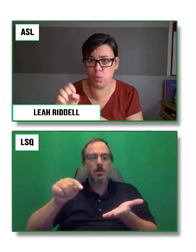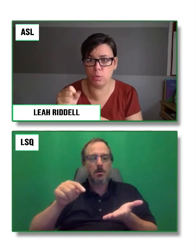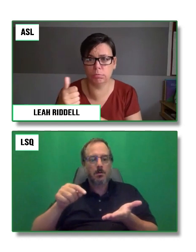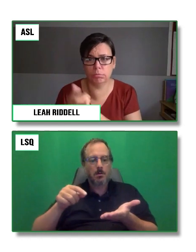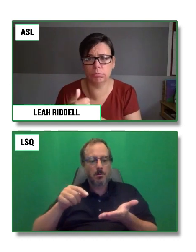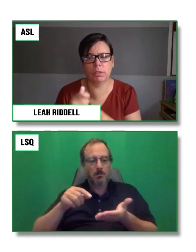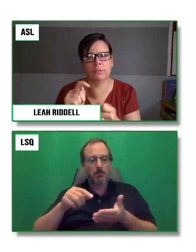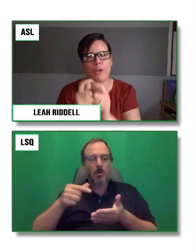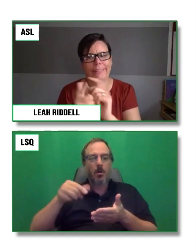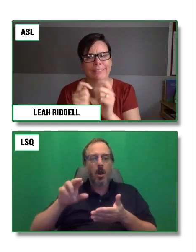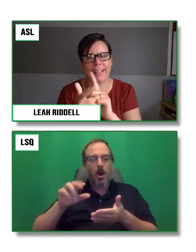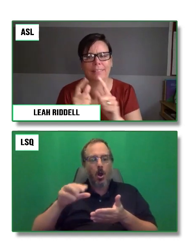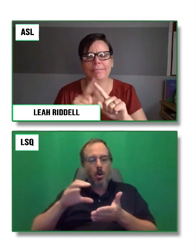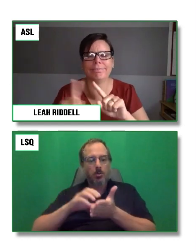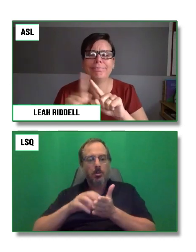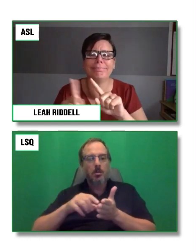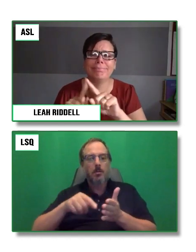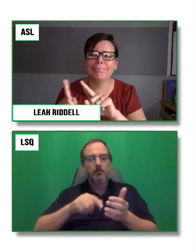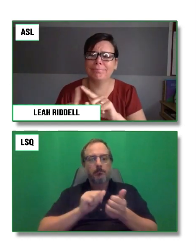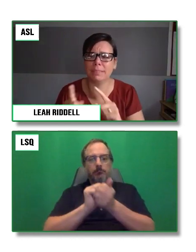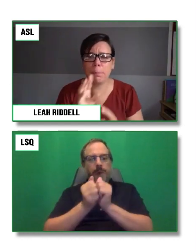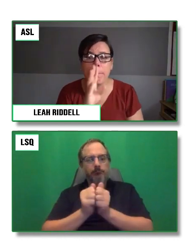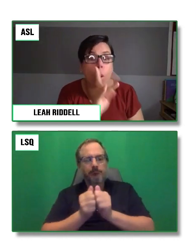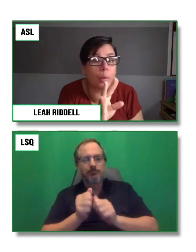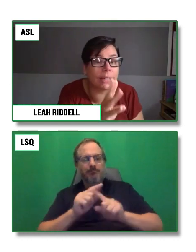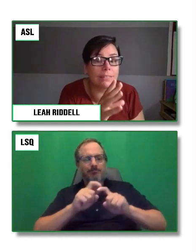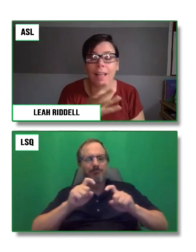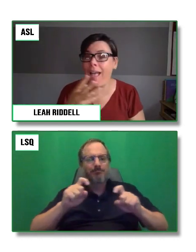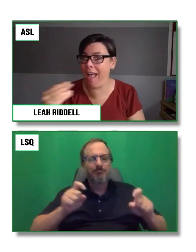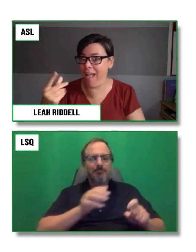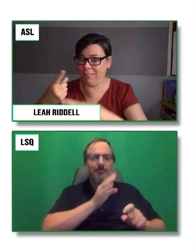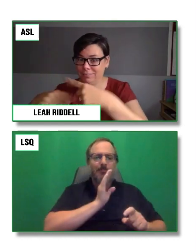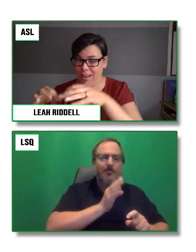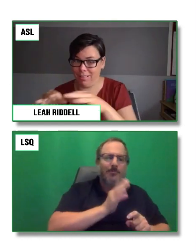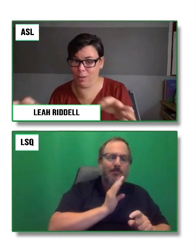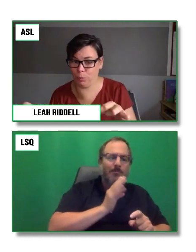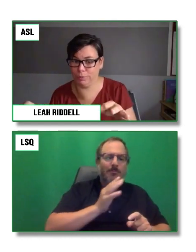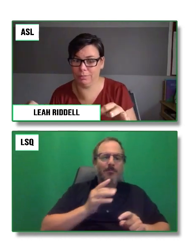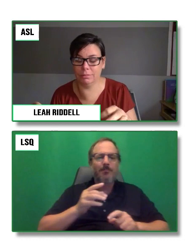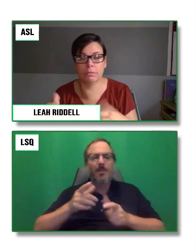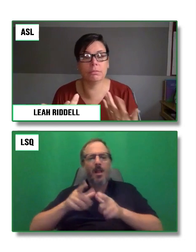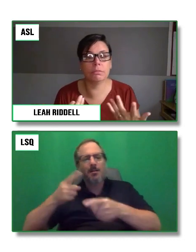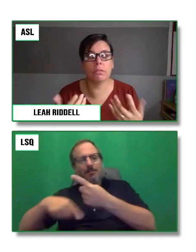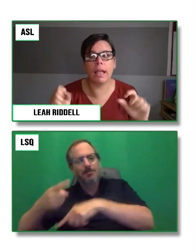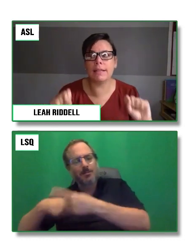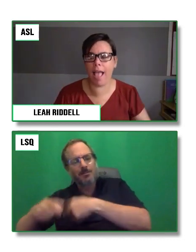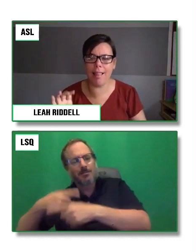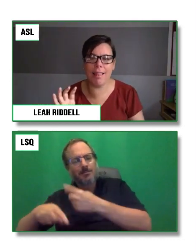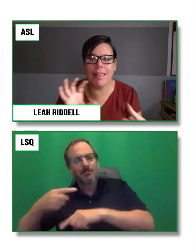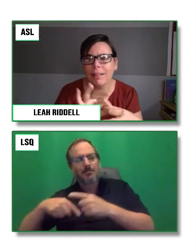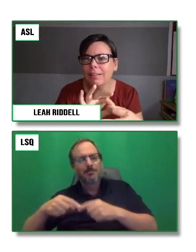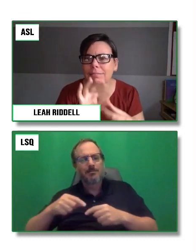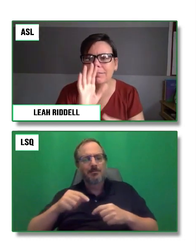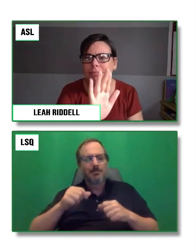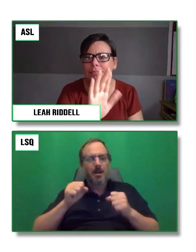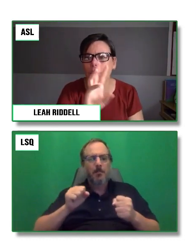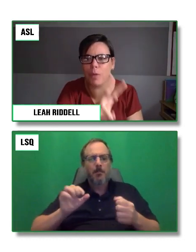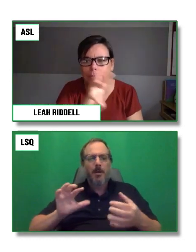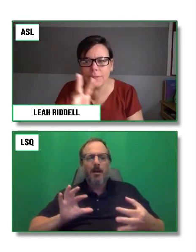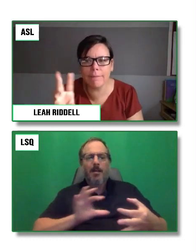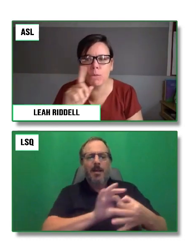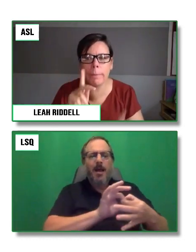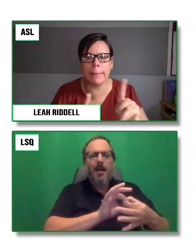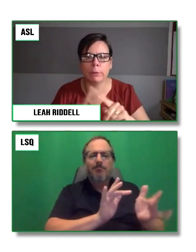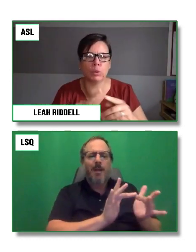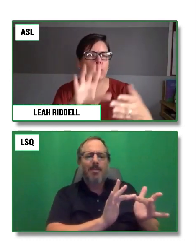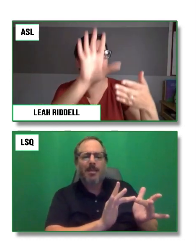si évidemment cela inclut le braille, et un code QR peut nous permettre d'avoir accès à des versions